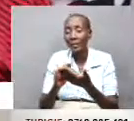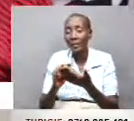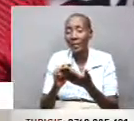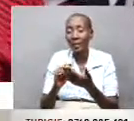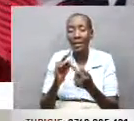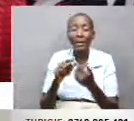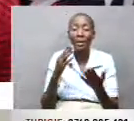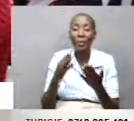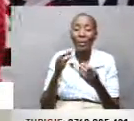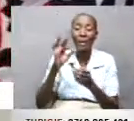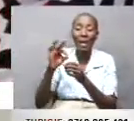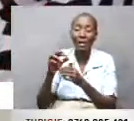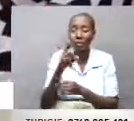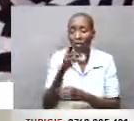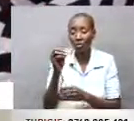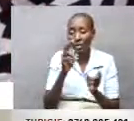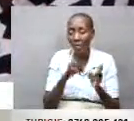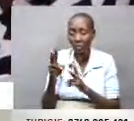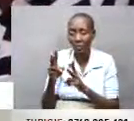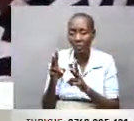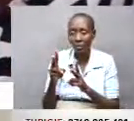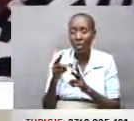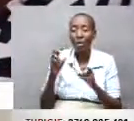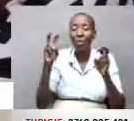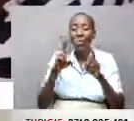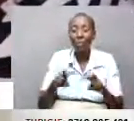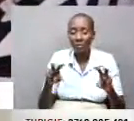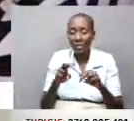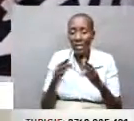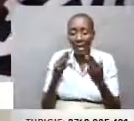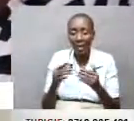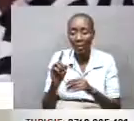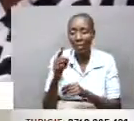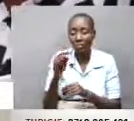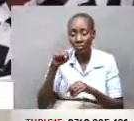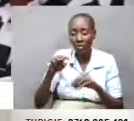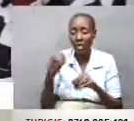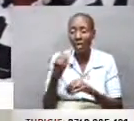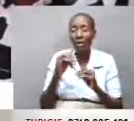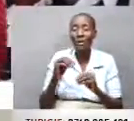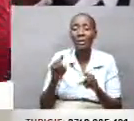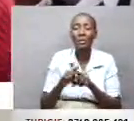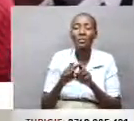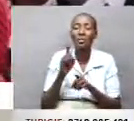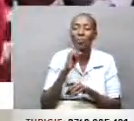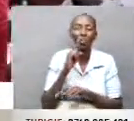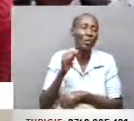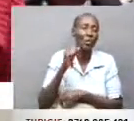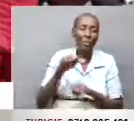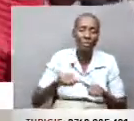the other election 2022. Tunataka kutafuta kietu, sio leo peke yake, hata kesho tutatembea hivi. Kesho kutwa tutatembea